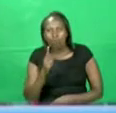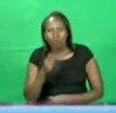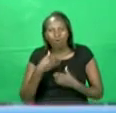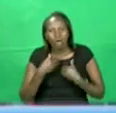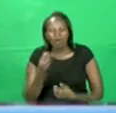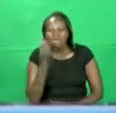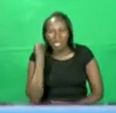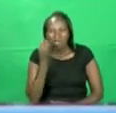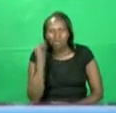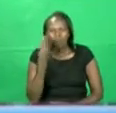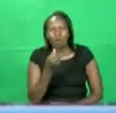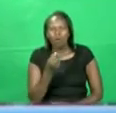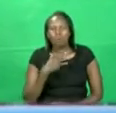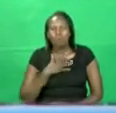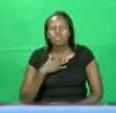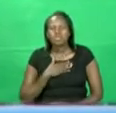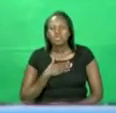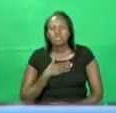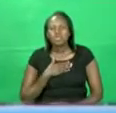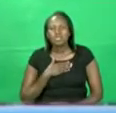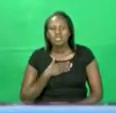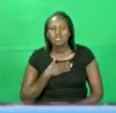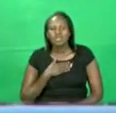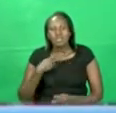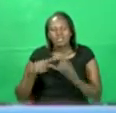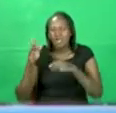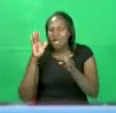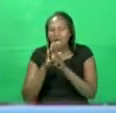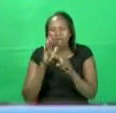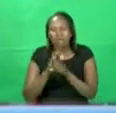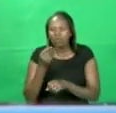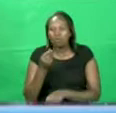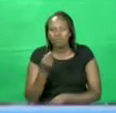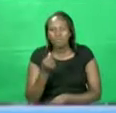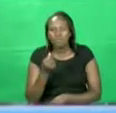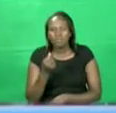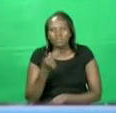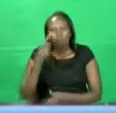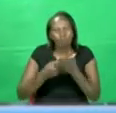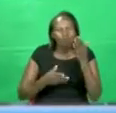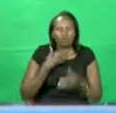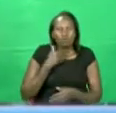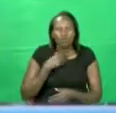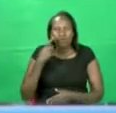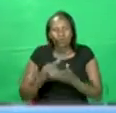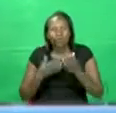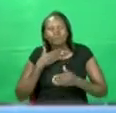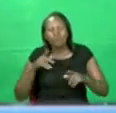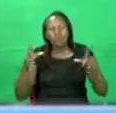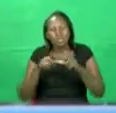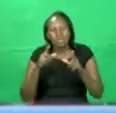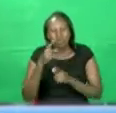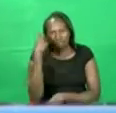eating our money. They have misappropriated a lot of funds. What we want is our title deeds